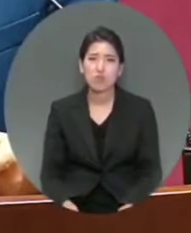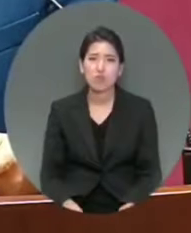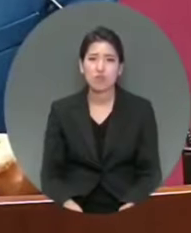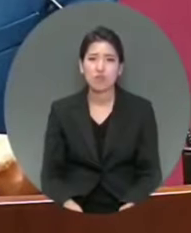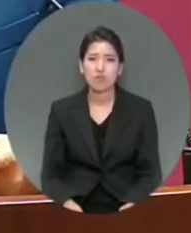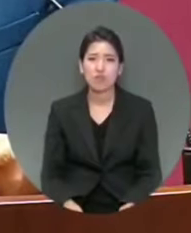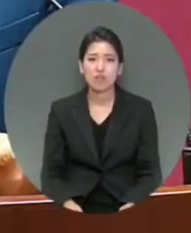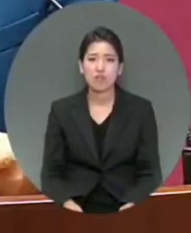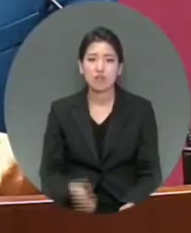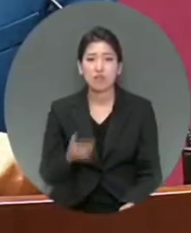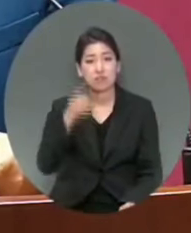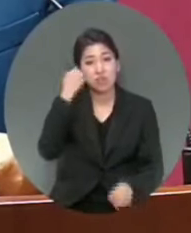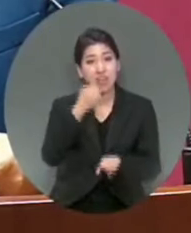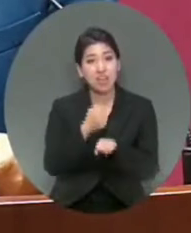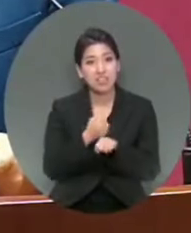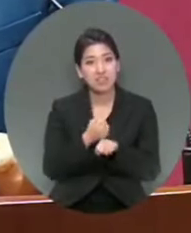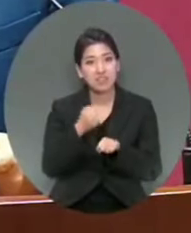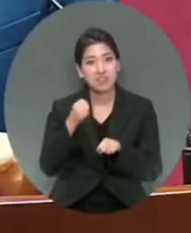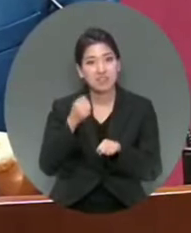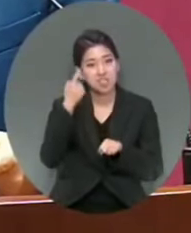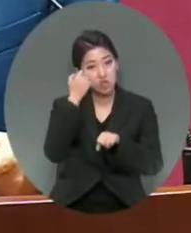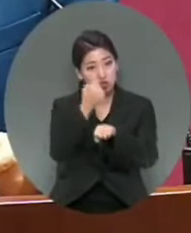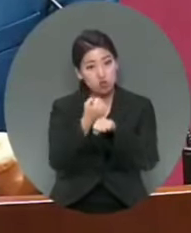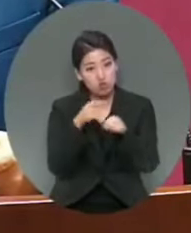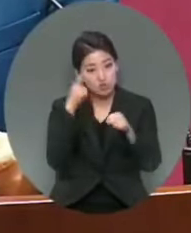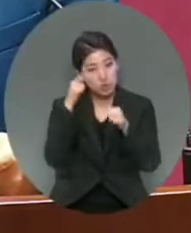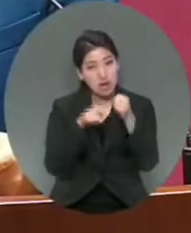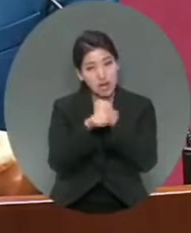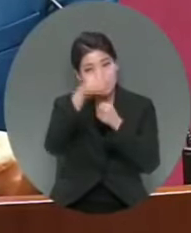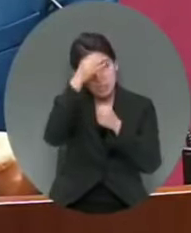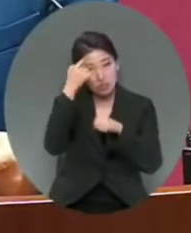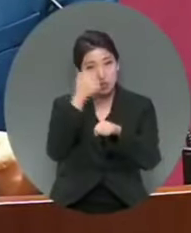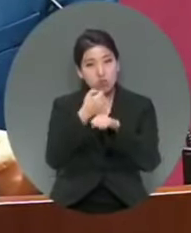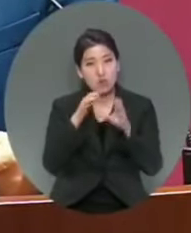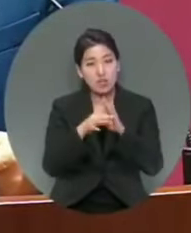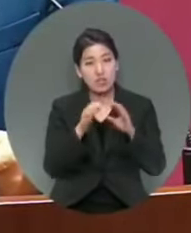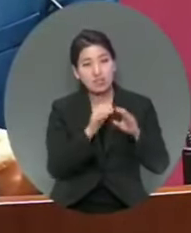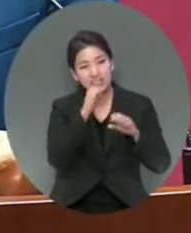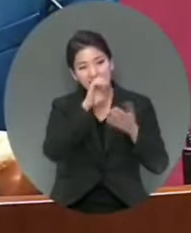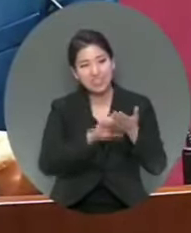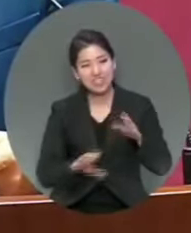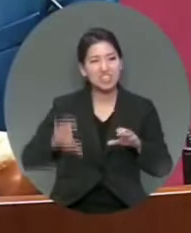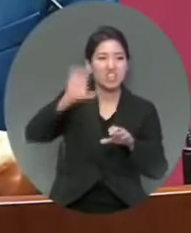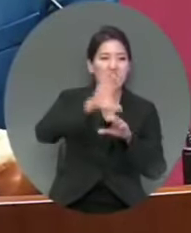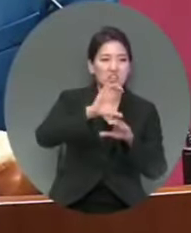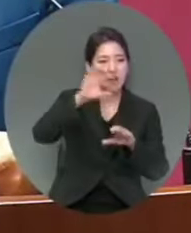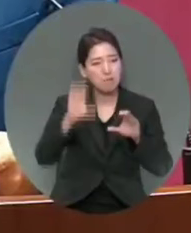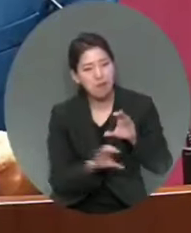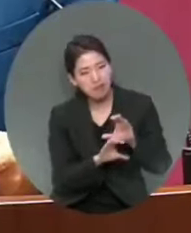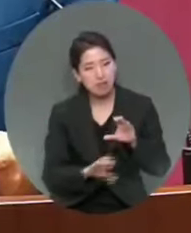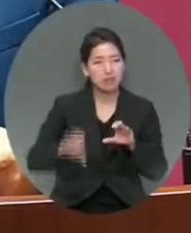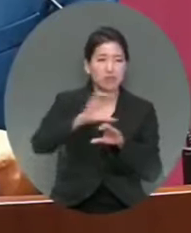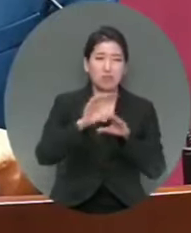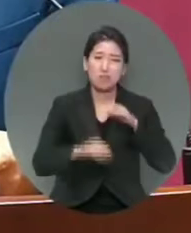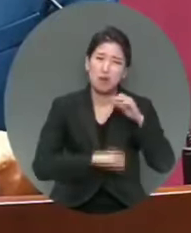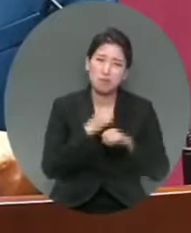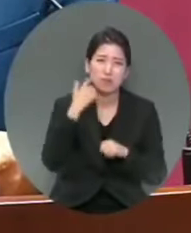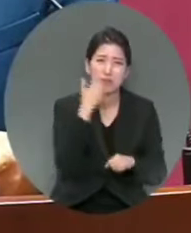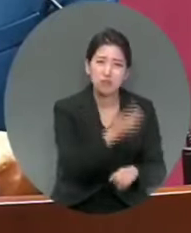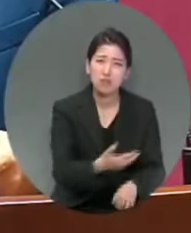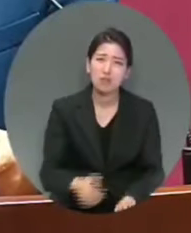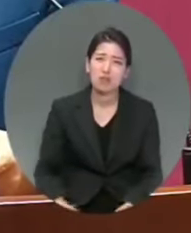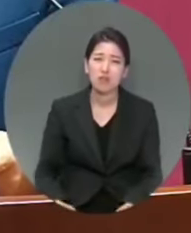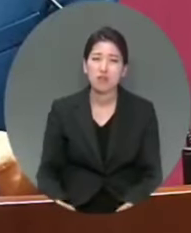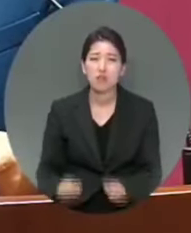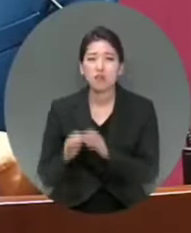예산으로 생각하는 이 윤석열 대통령의 이런 저급한 인식에 이공계 재학 중인 대한민국 청년 연구자들을 포함해서 많은